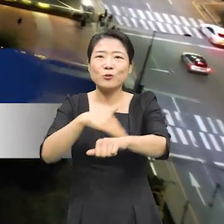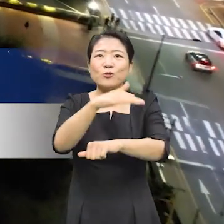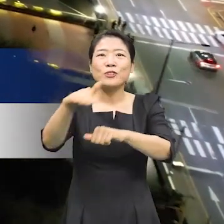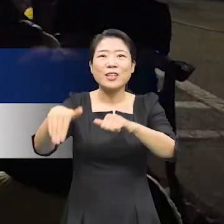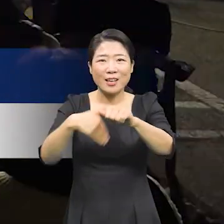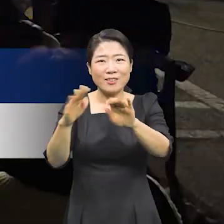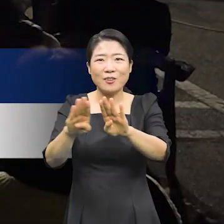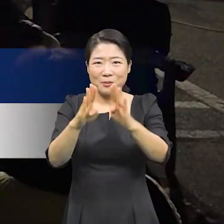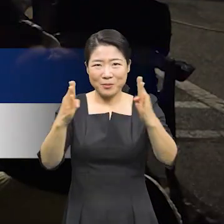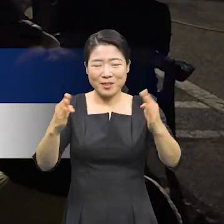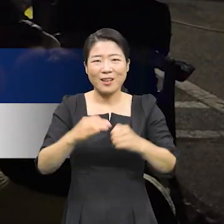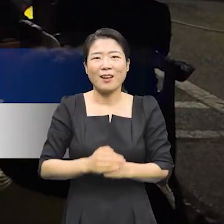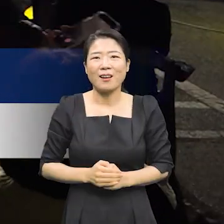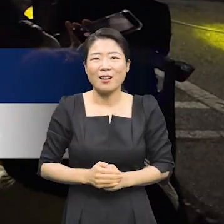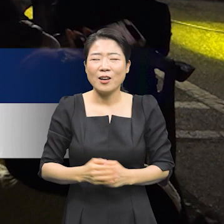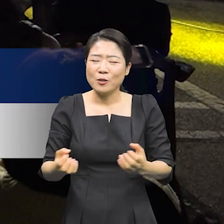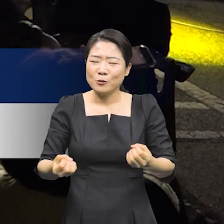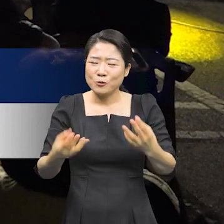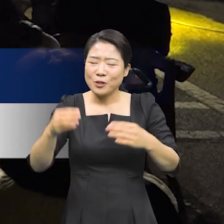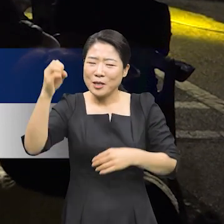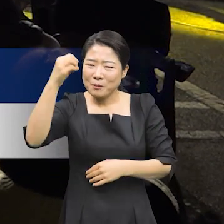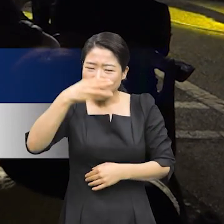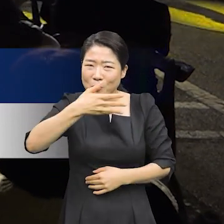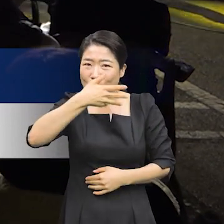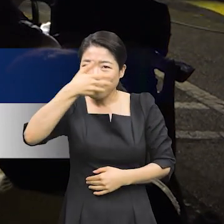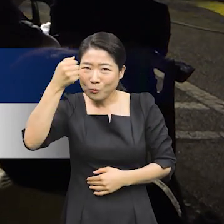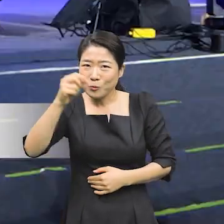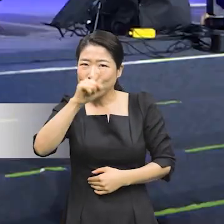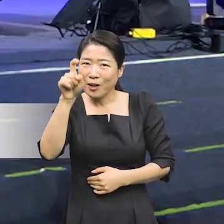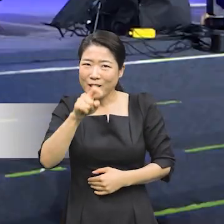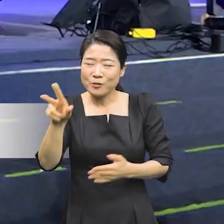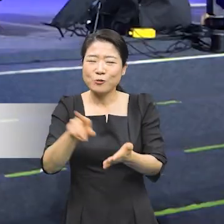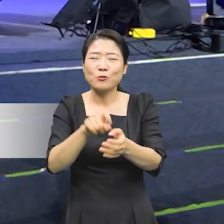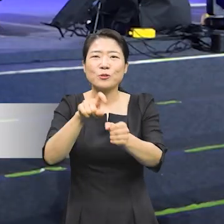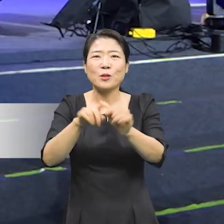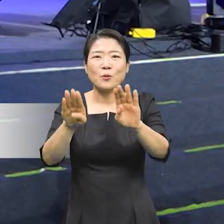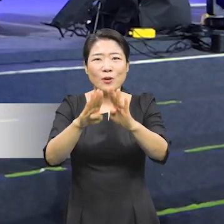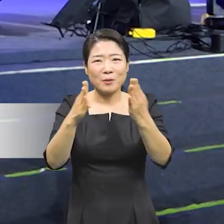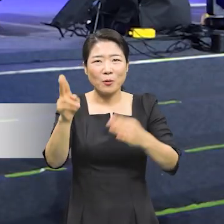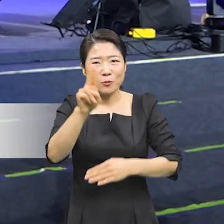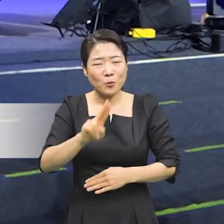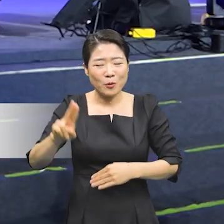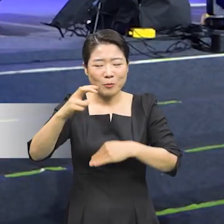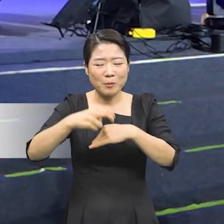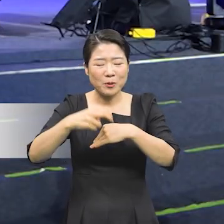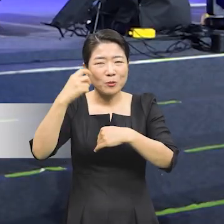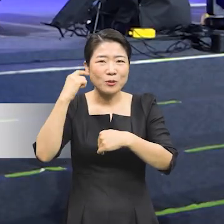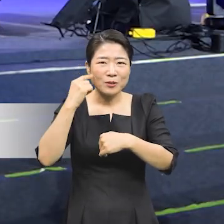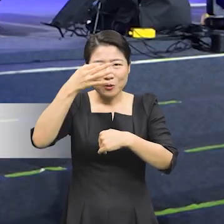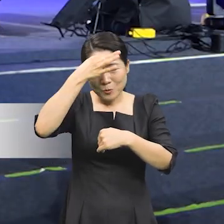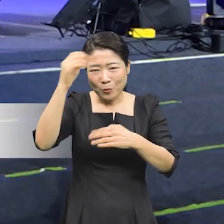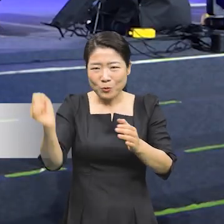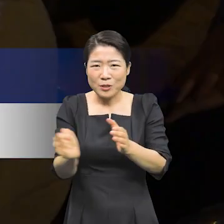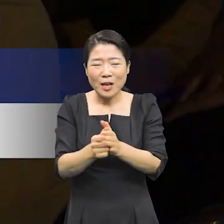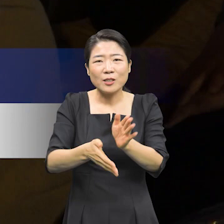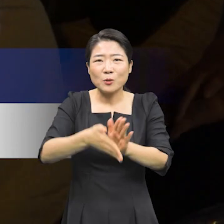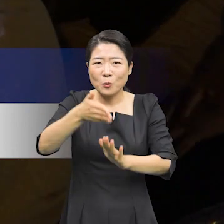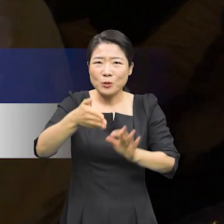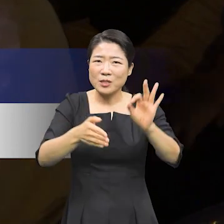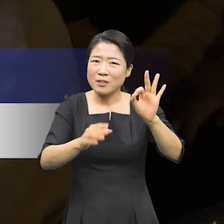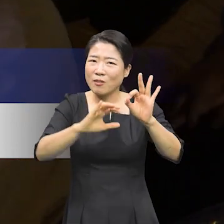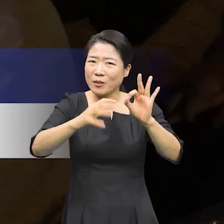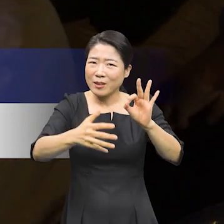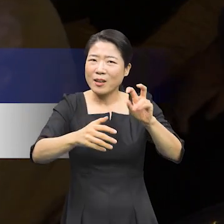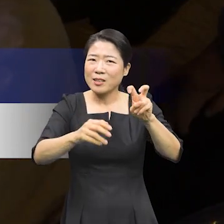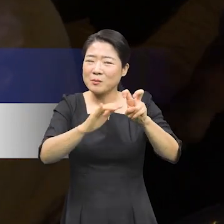진행됩니다. 이번 축제는 빛도 꿈을 꾸는가를 주제로 펼쳐지며 유네스코 미디어아트 창의도시 10개국 20명의